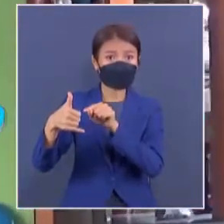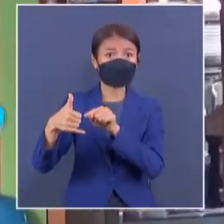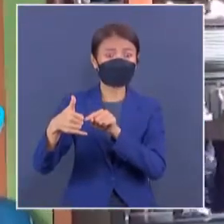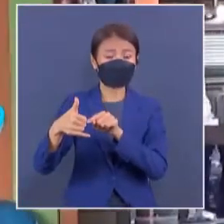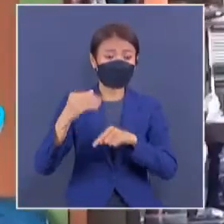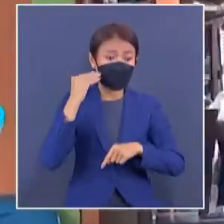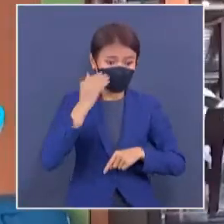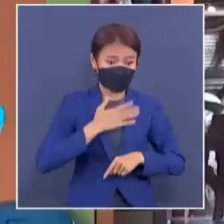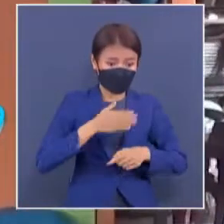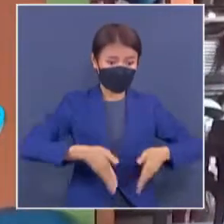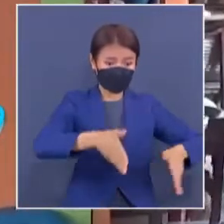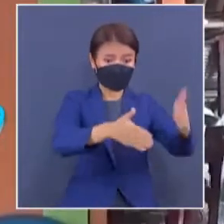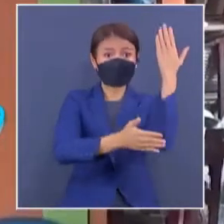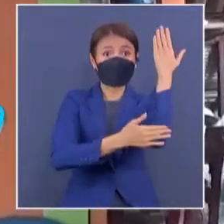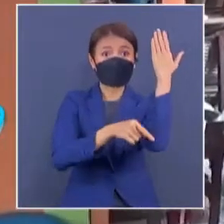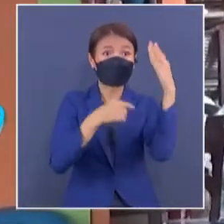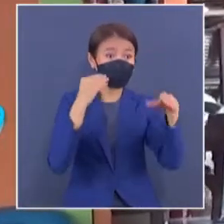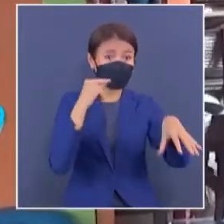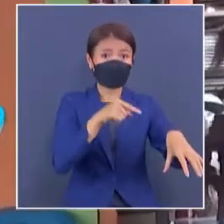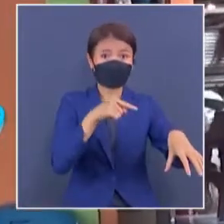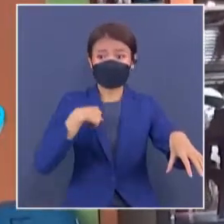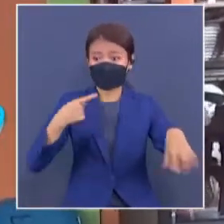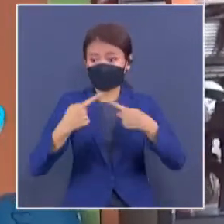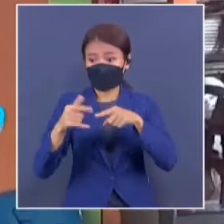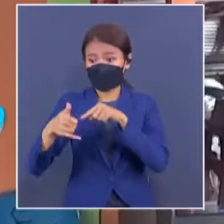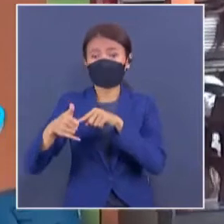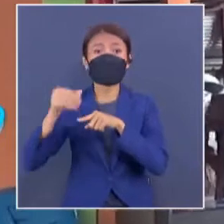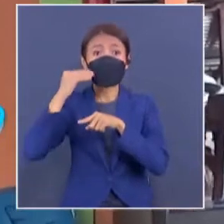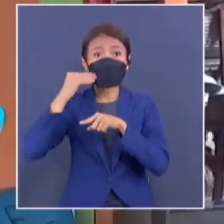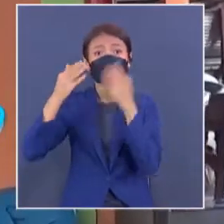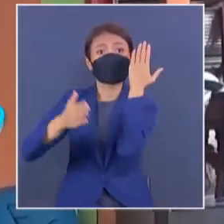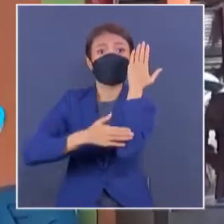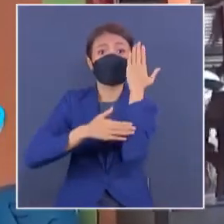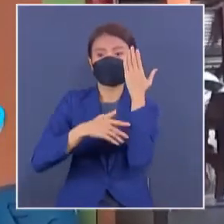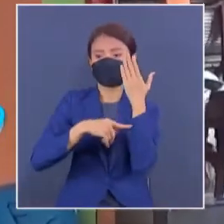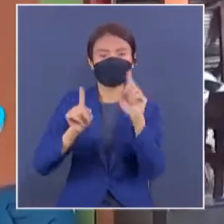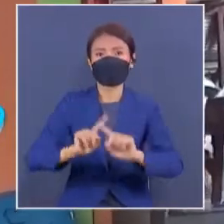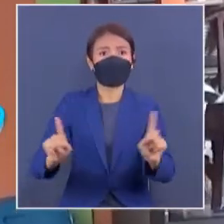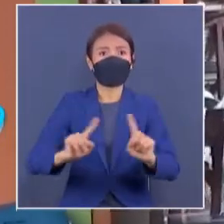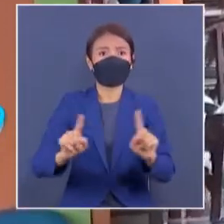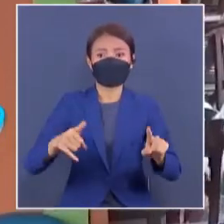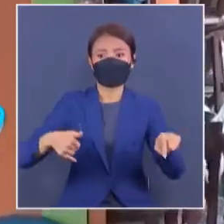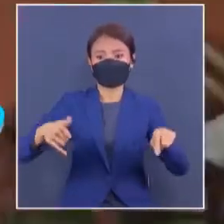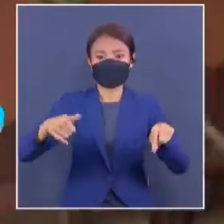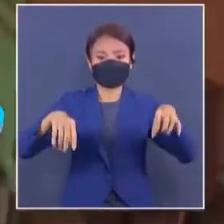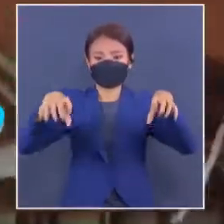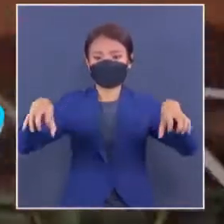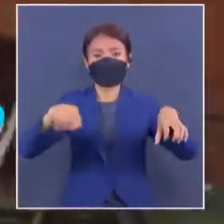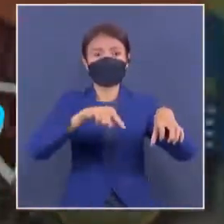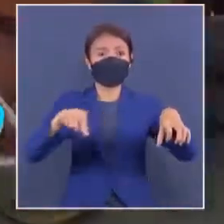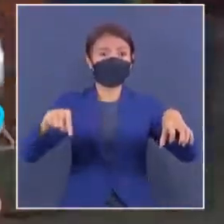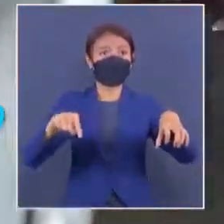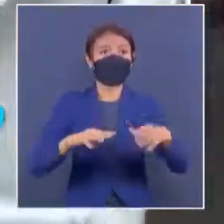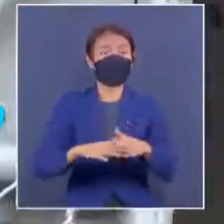อยกันนะครับแต่ว่าเขาเป็นญาติห่างๆกันลักษณะของผู้ก่อเหตุนายวีระชัยคนนี้เหมือนมีอาการเมาสุรา